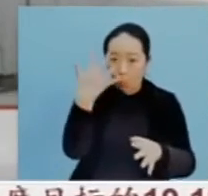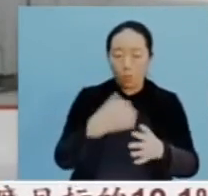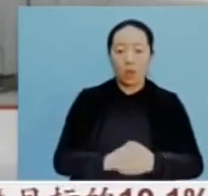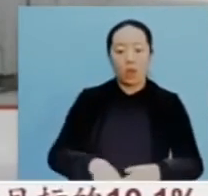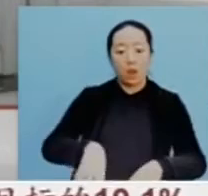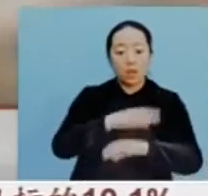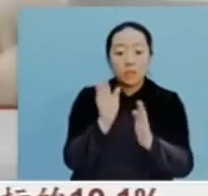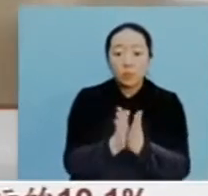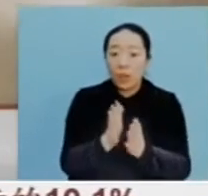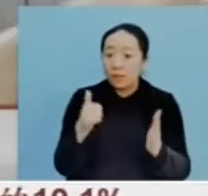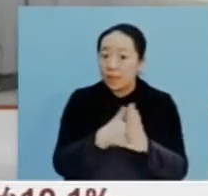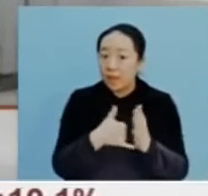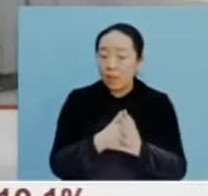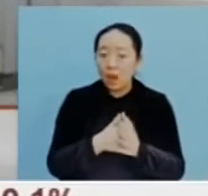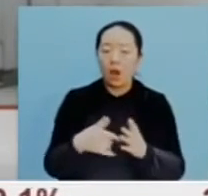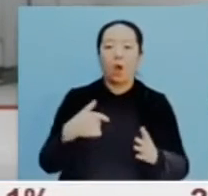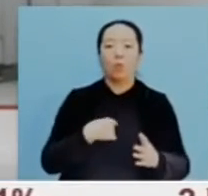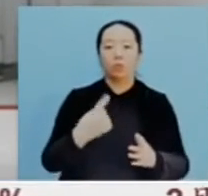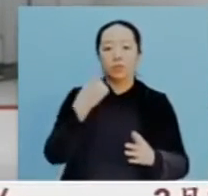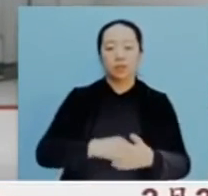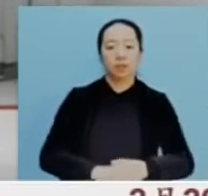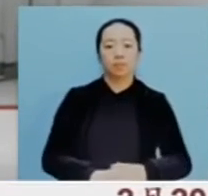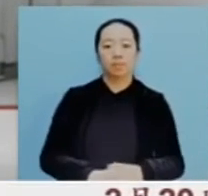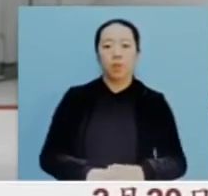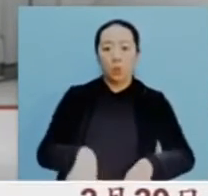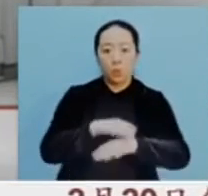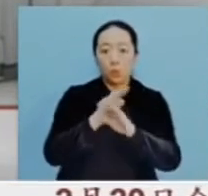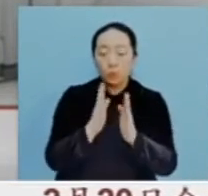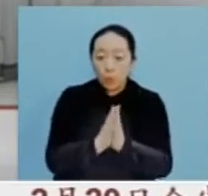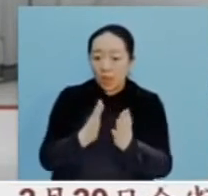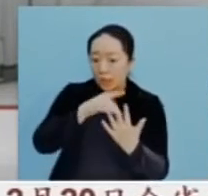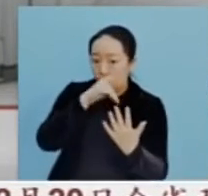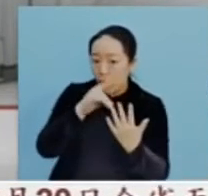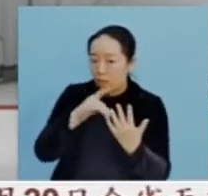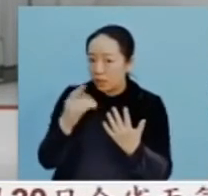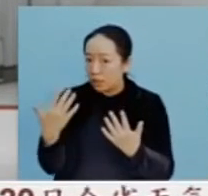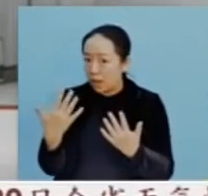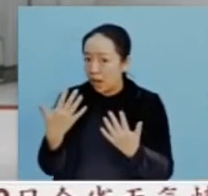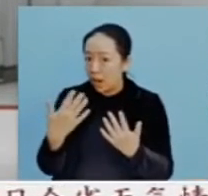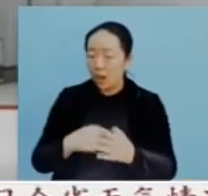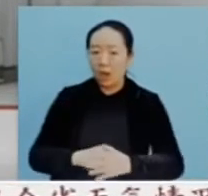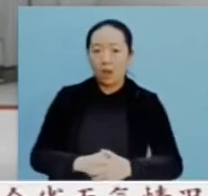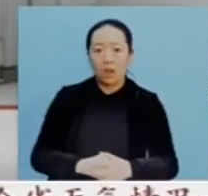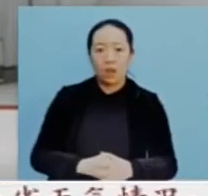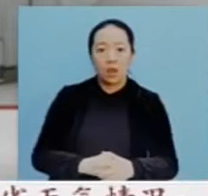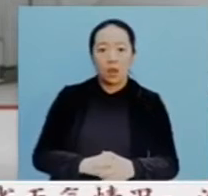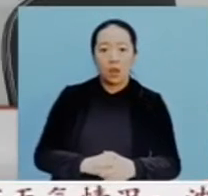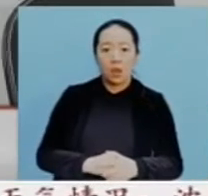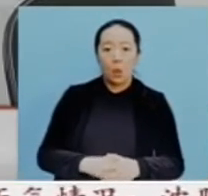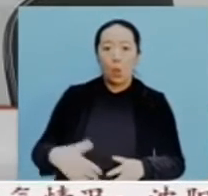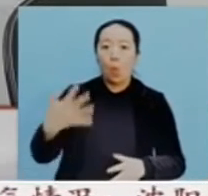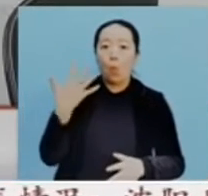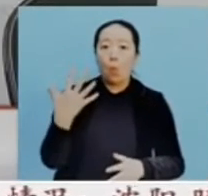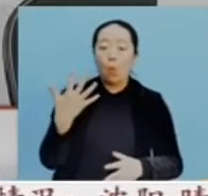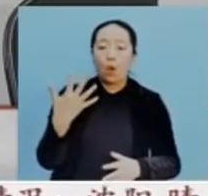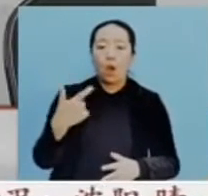这五个项目你都参加吗？还是选择其中的几项？ 对，这个5个项目目前我现在是都会参加。